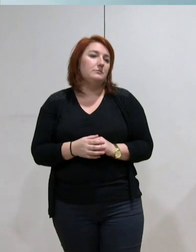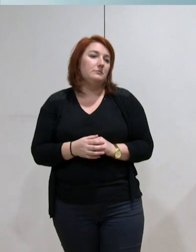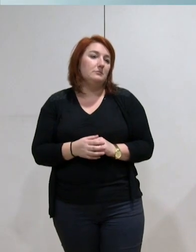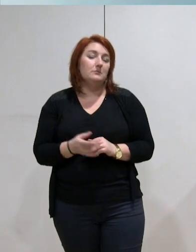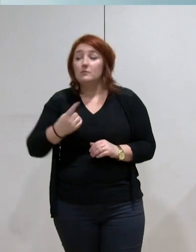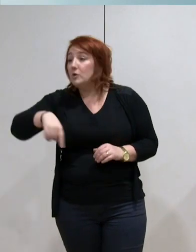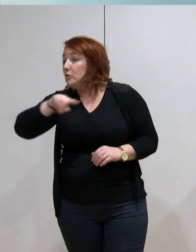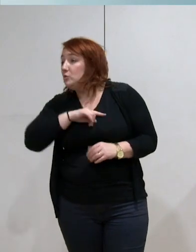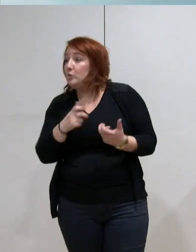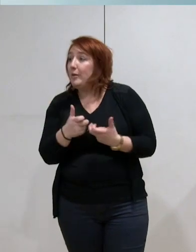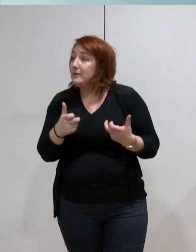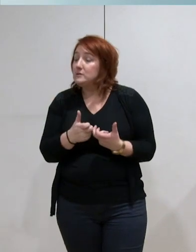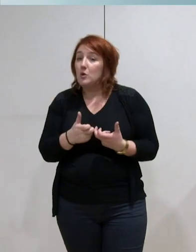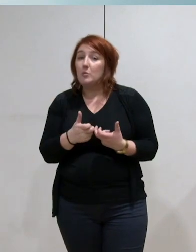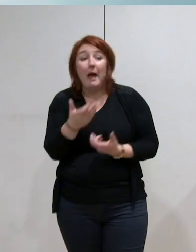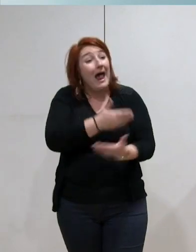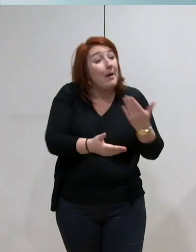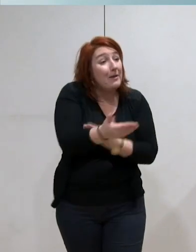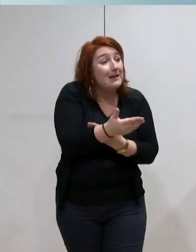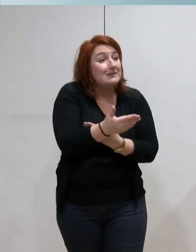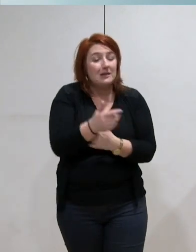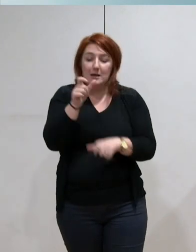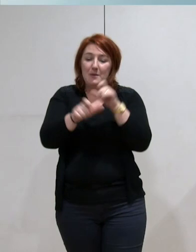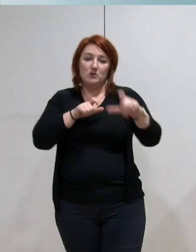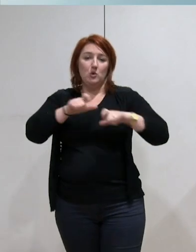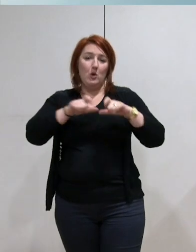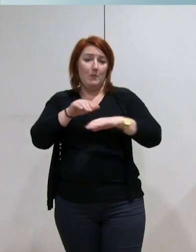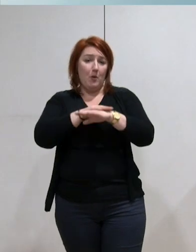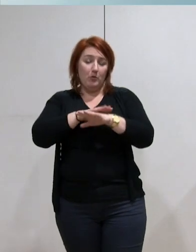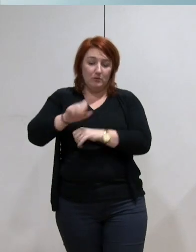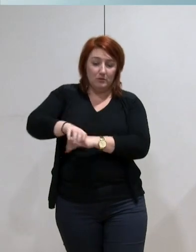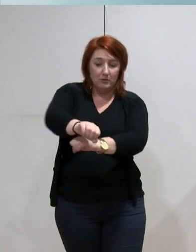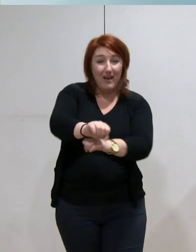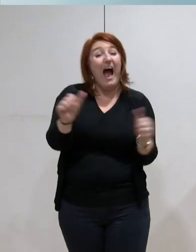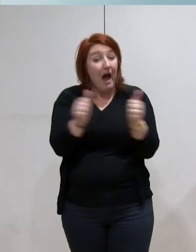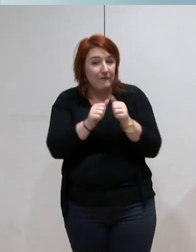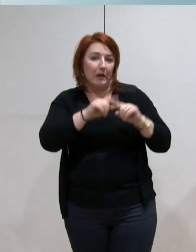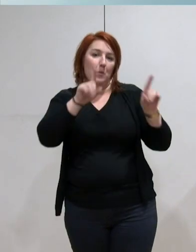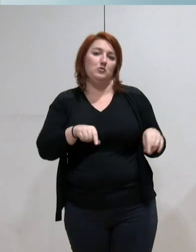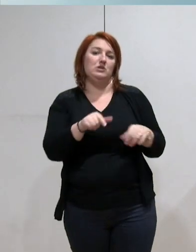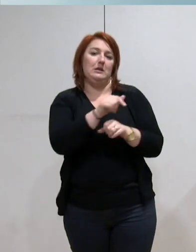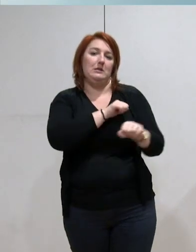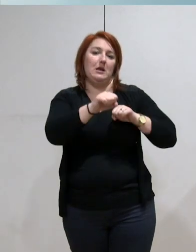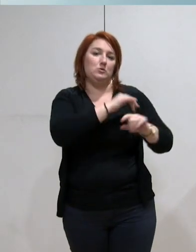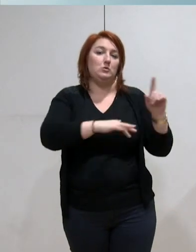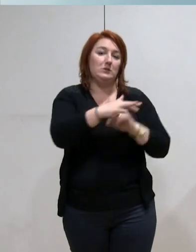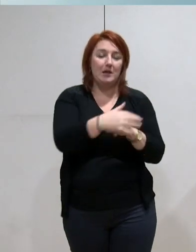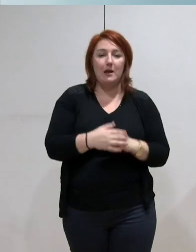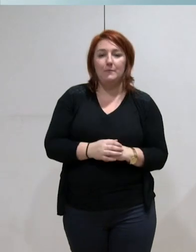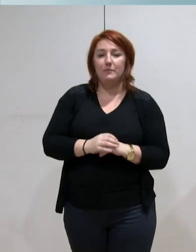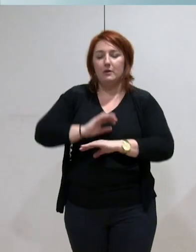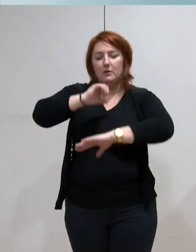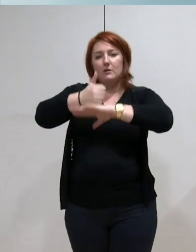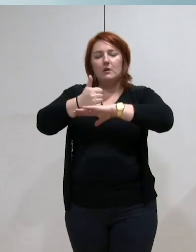n'aurions pas recruter des collaborateurs politiques sur le budget de l'action sociale euh nous n'aurions pas mis à la porte la directrice des sè